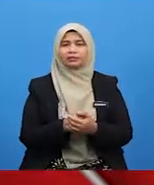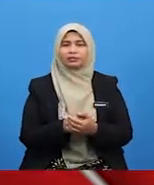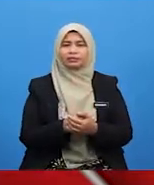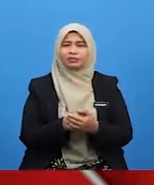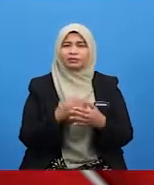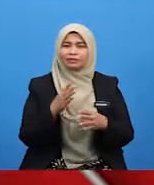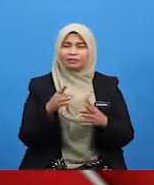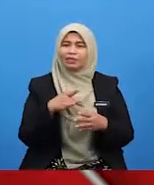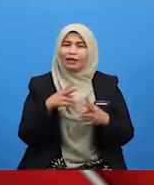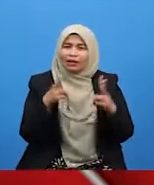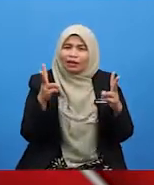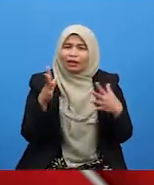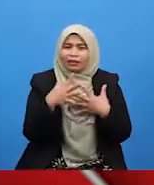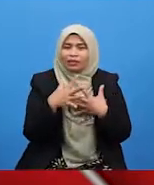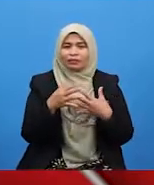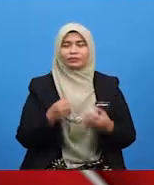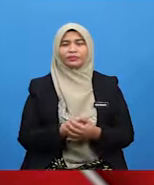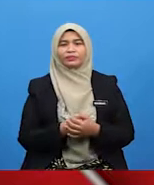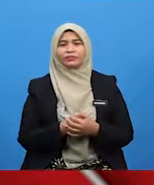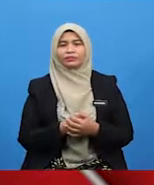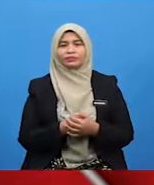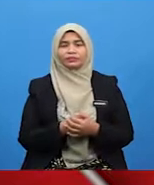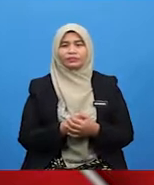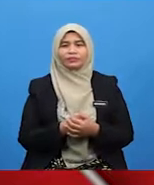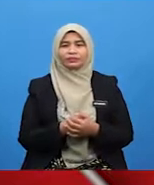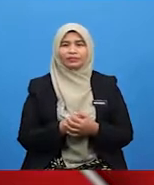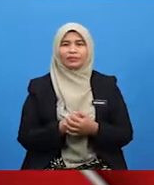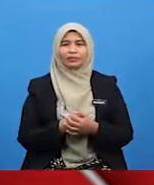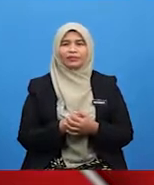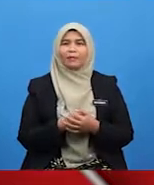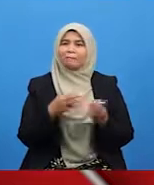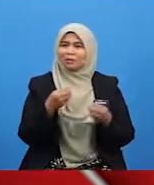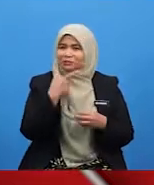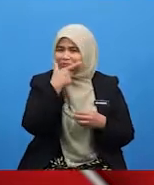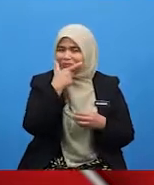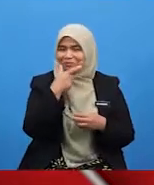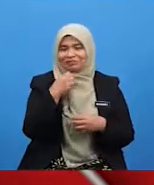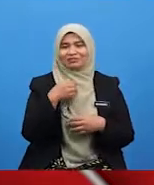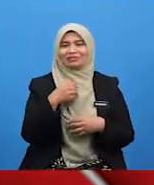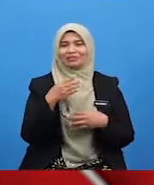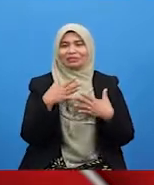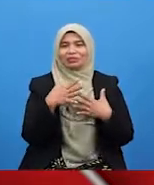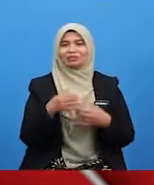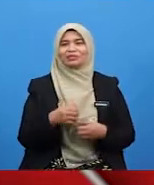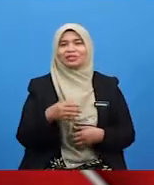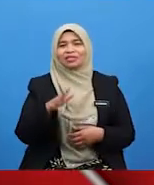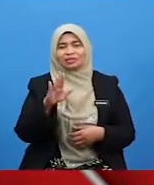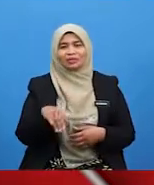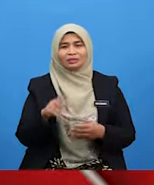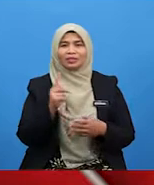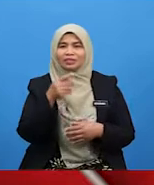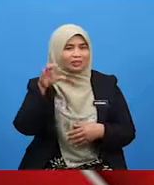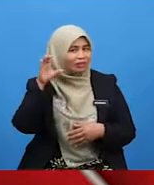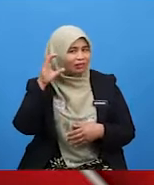Gerungkan murid-murid, takutkan murid-murid, nak senyum pun tak berani. Sebelum kita mendengar